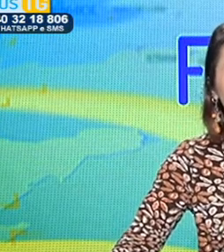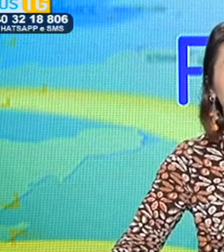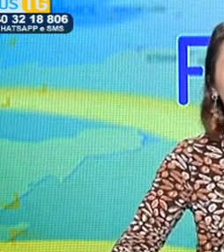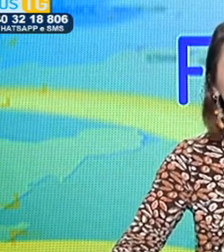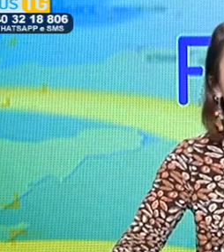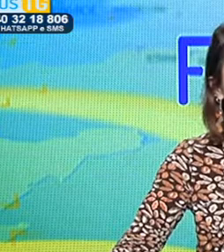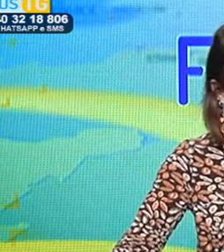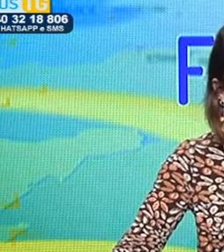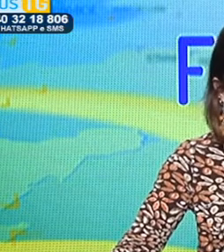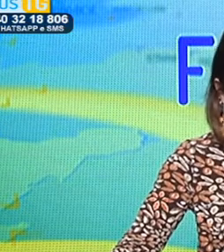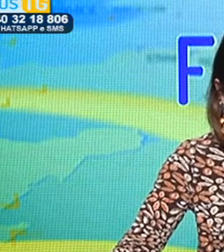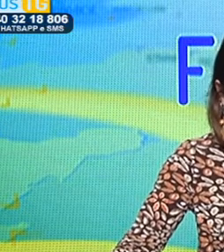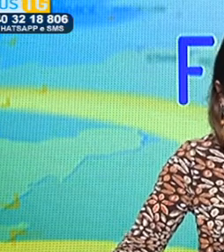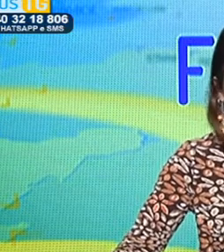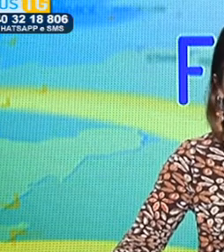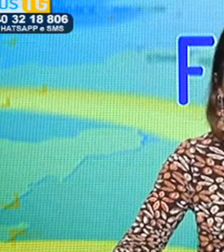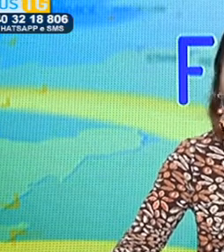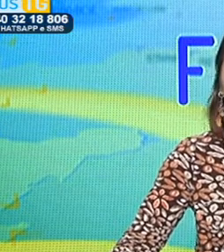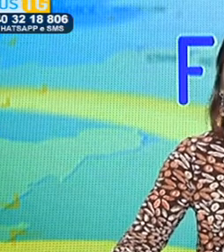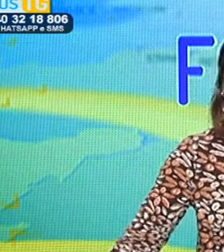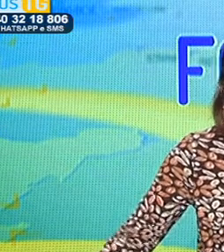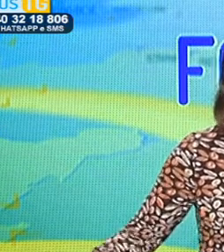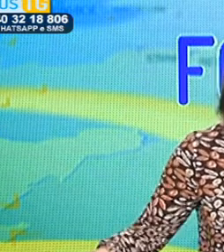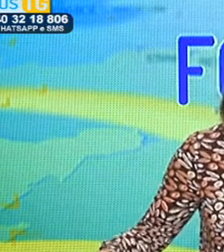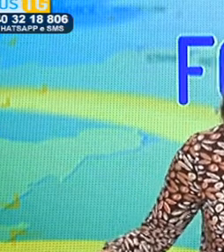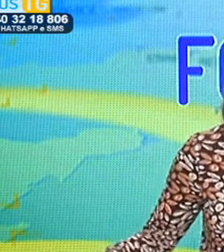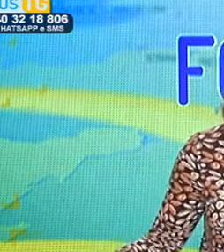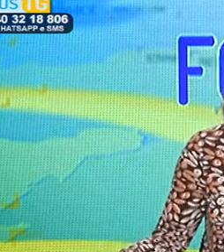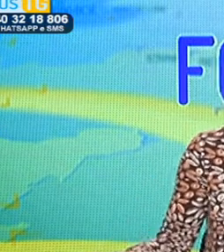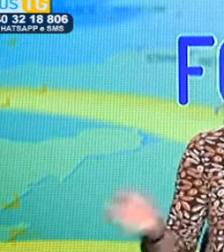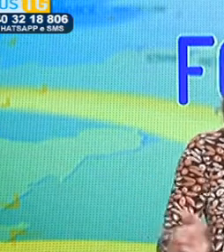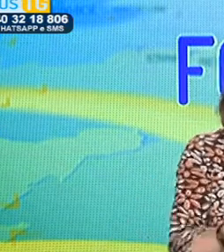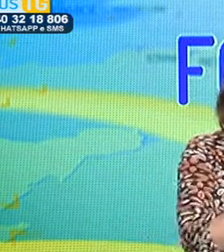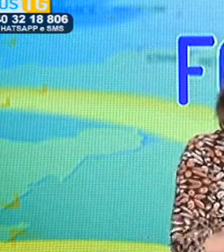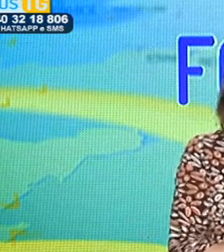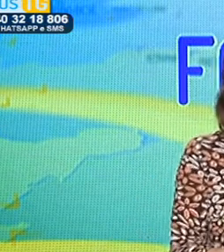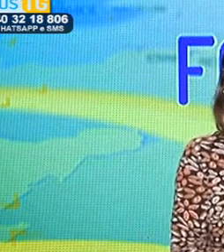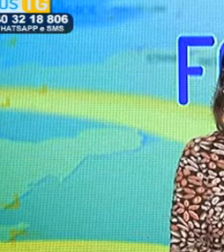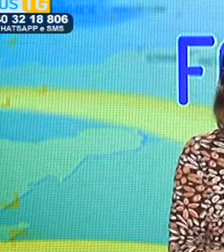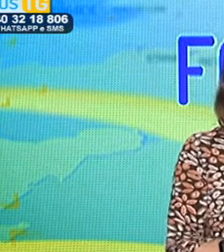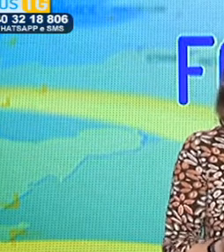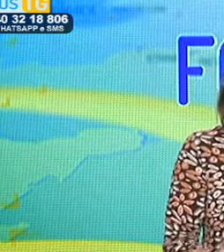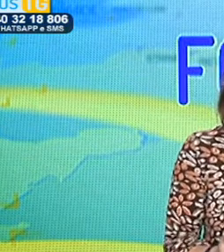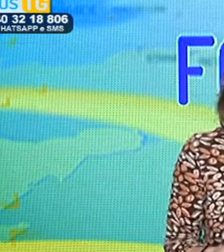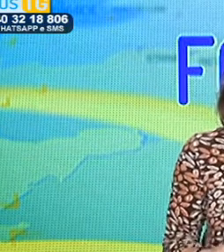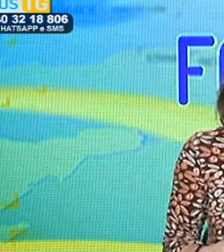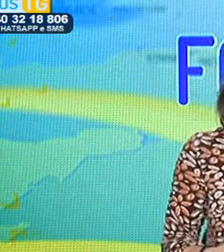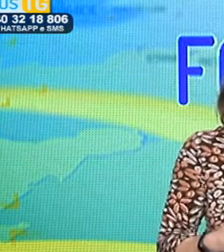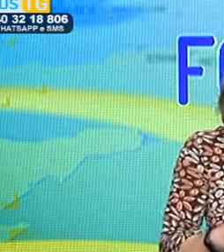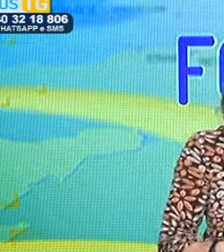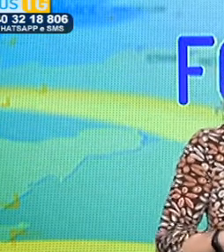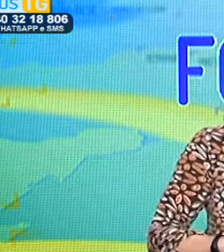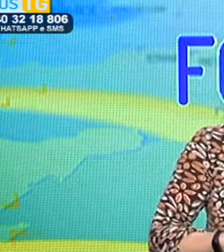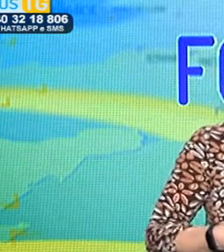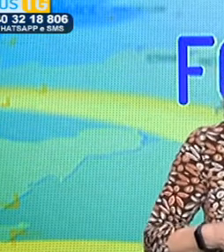del Bellunese, gli anziani, gli over ottantenni che risultano irreperibili, come appunto ricordava Zaia, buona parte di